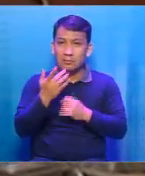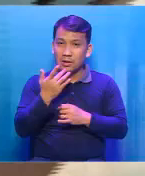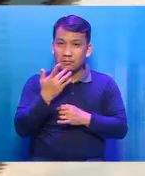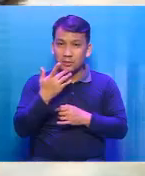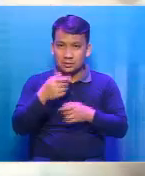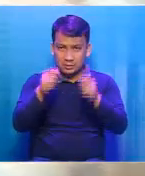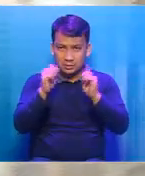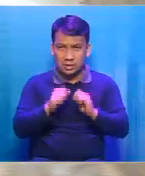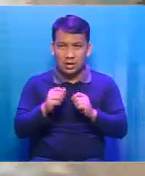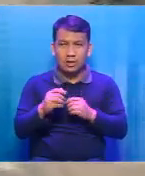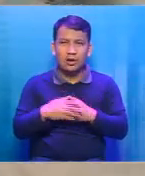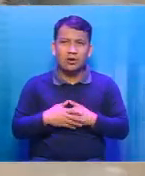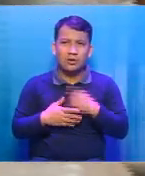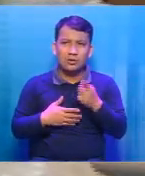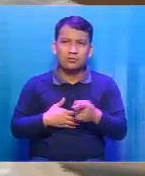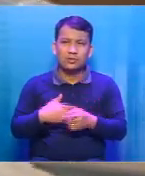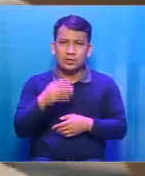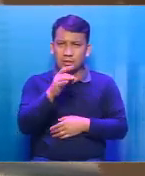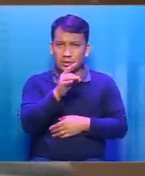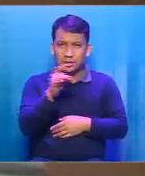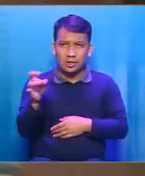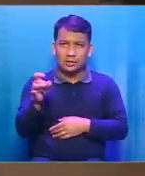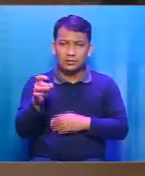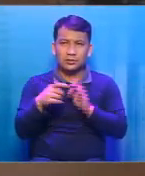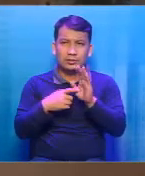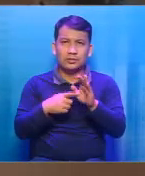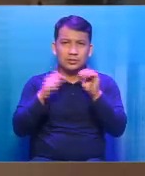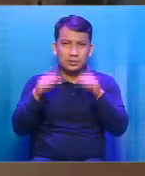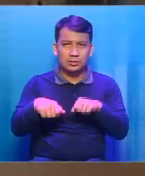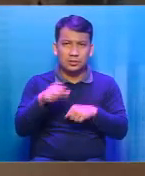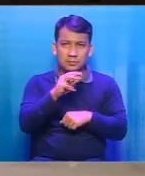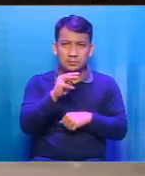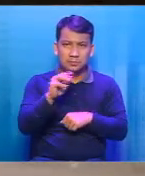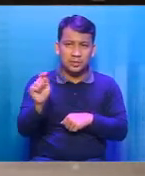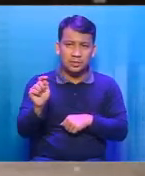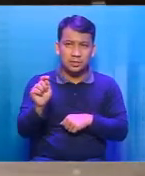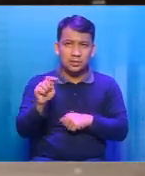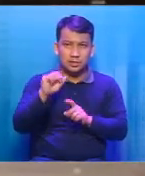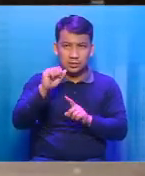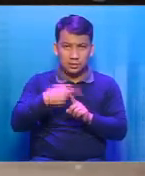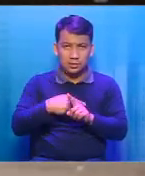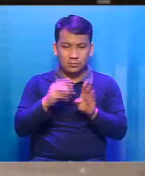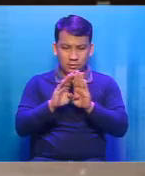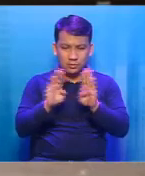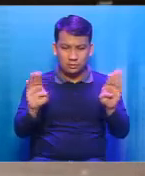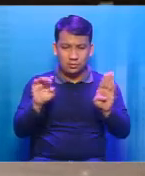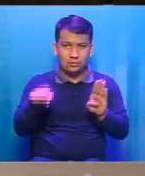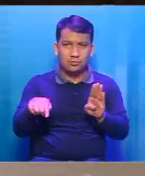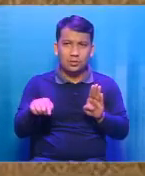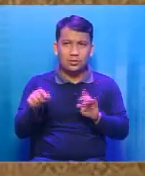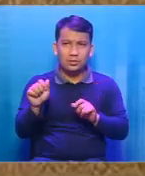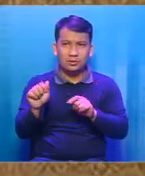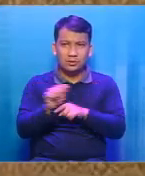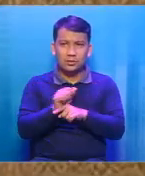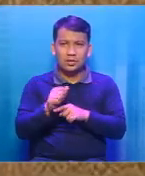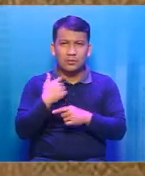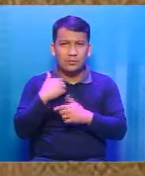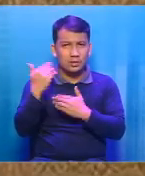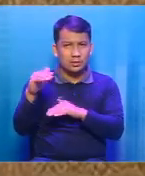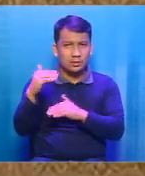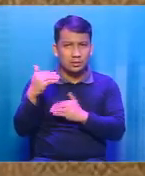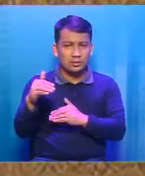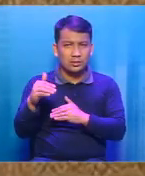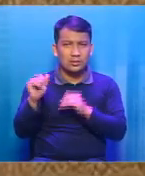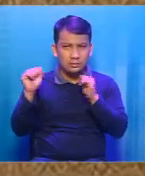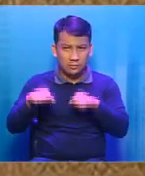plastic. Nasa 800 ang seating capacity ng Met. Sa Abril na muling bubuksan ang teatro, pero limitado lang